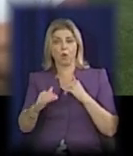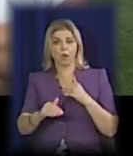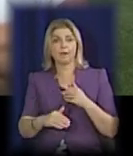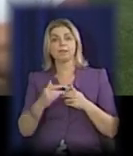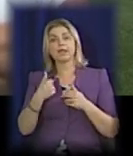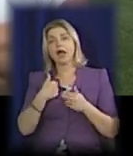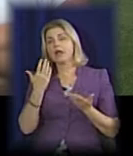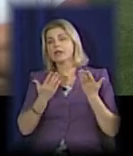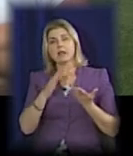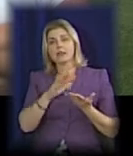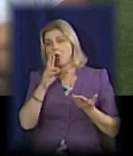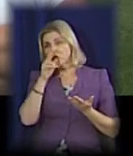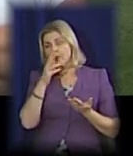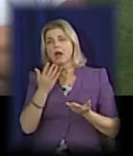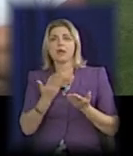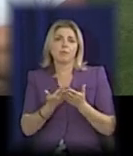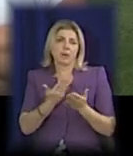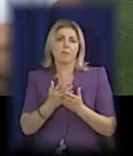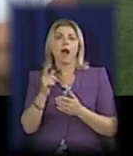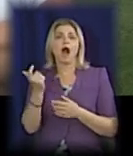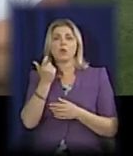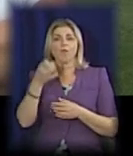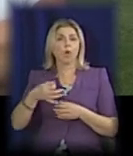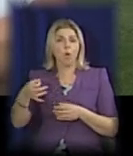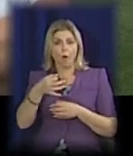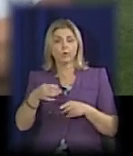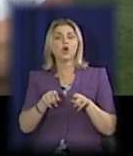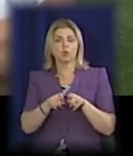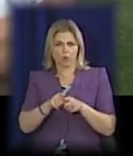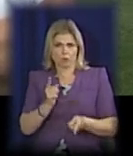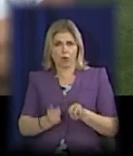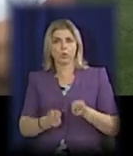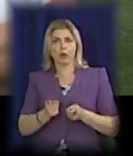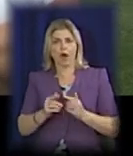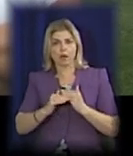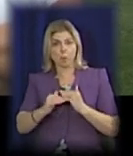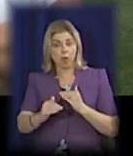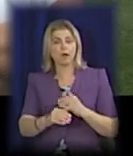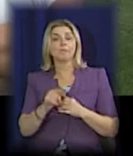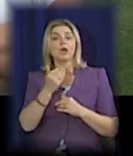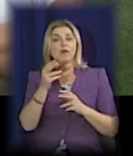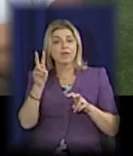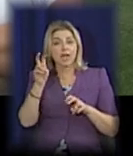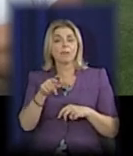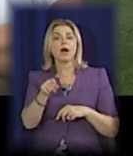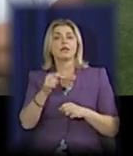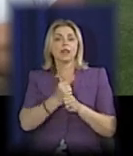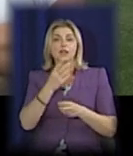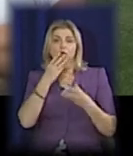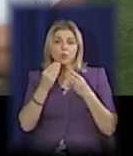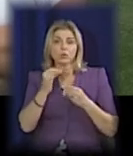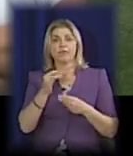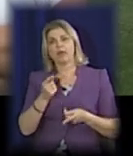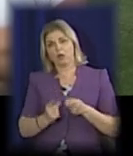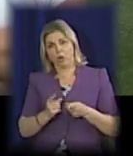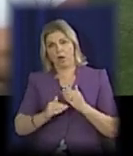я не помиляюся, десь у Харківській області, у якомусь селі, теж натуральне. Ось, тобто вони будують і штучні поля, і натуральні